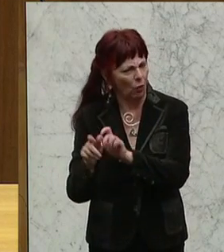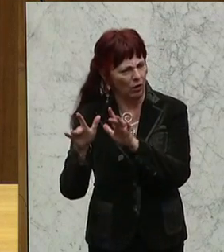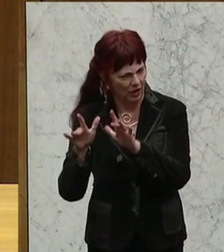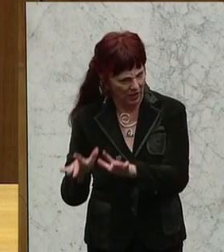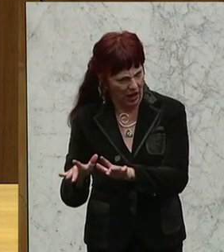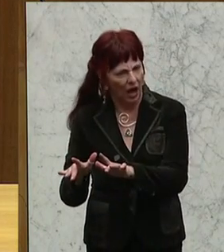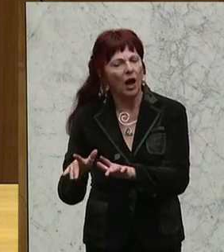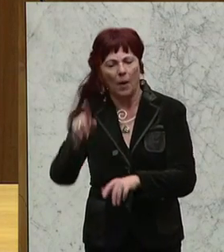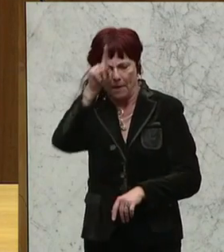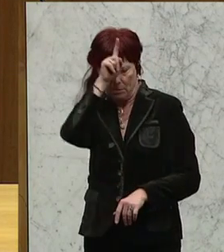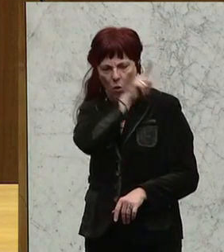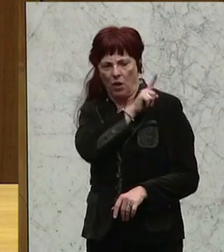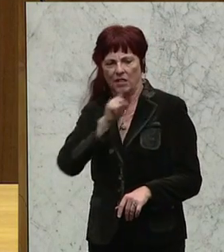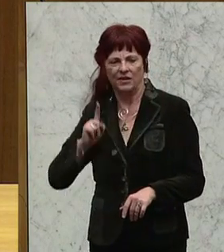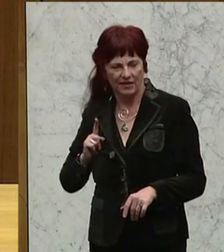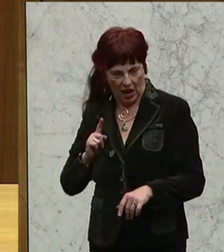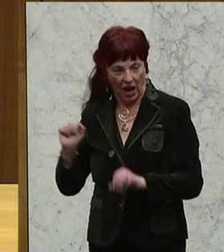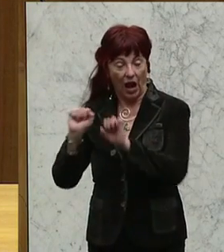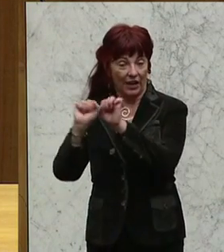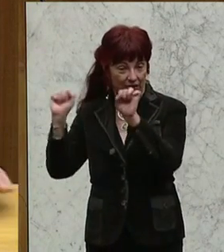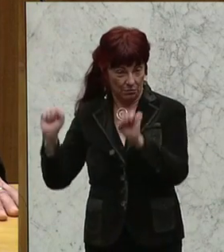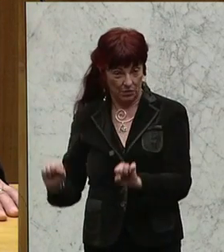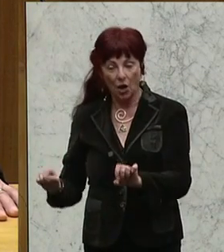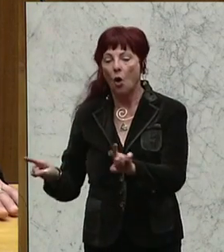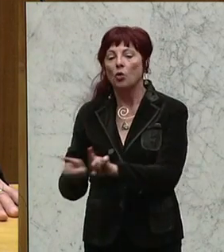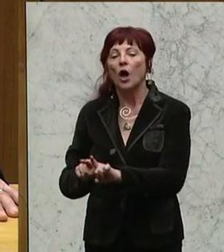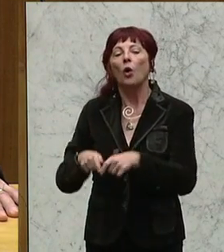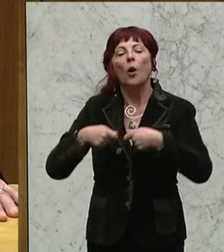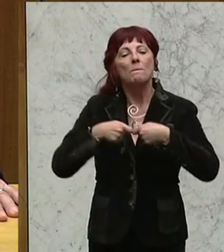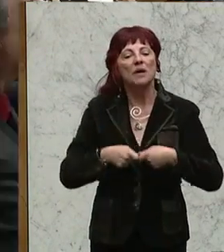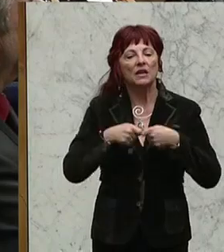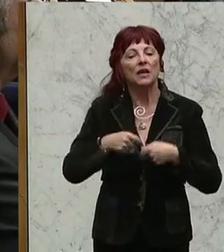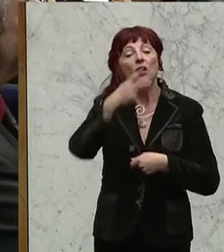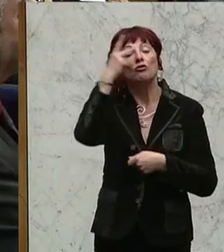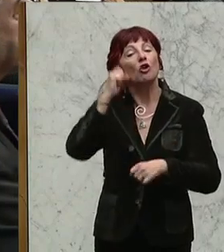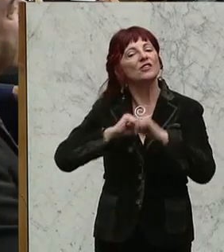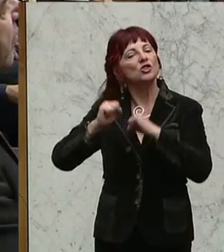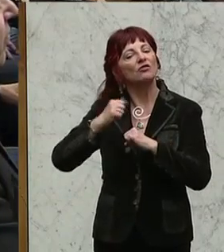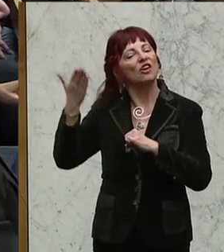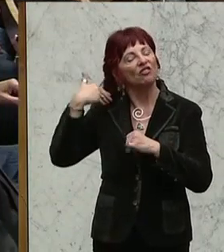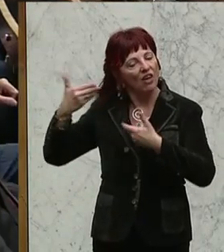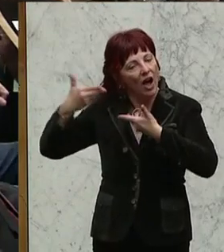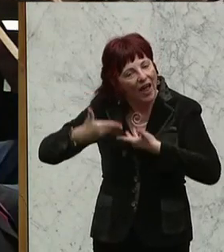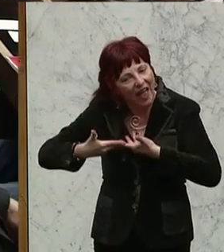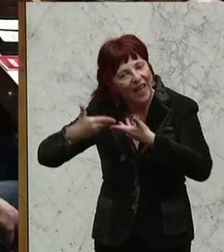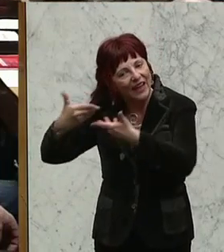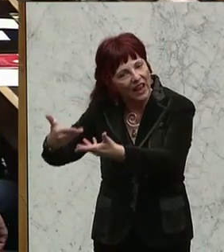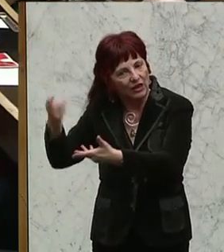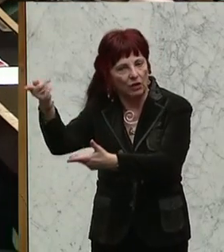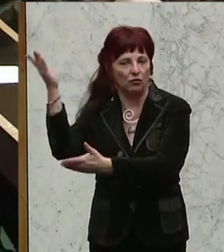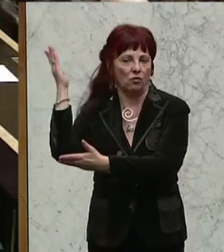und Mitglieder der Volksanwaltschaft als Vortragende eingeladen worden sind aber es ist kein wirklich